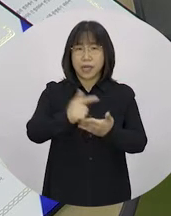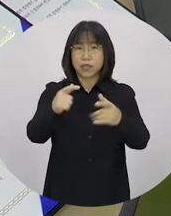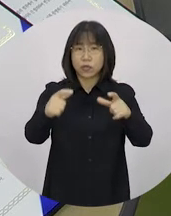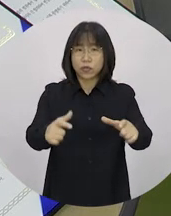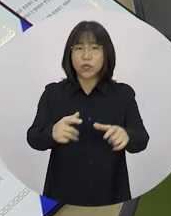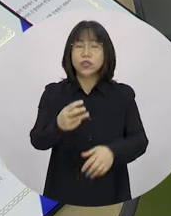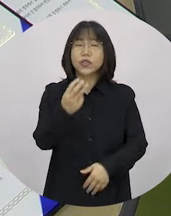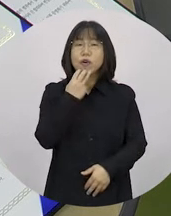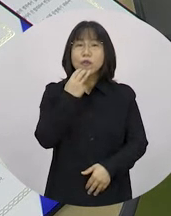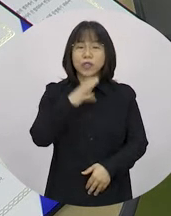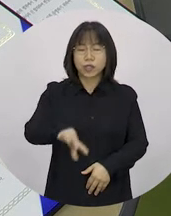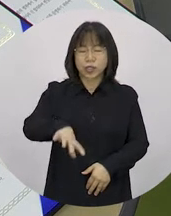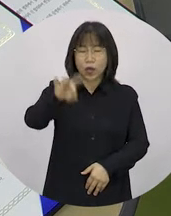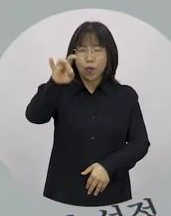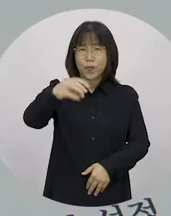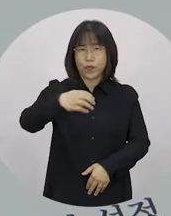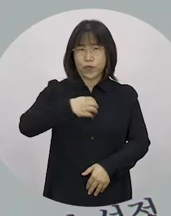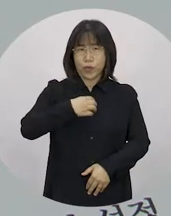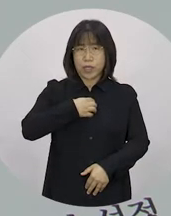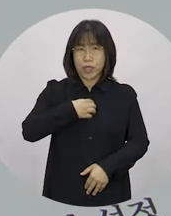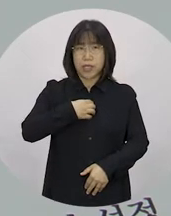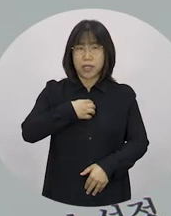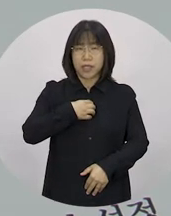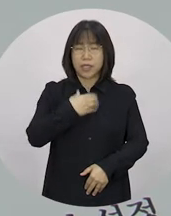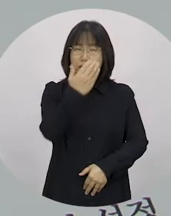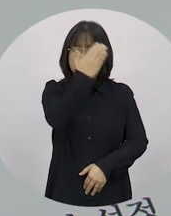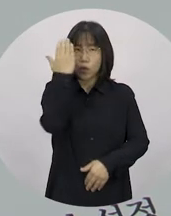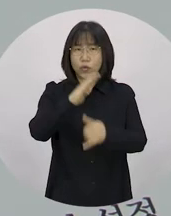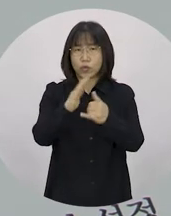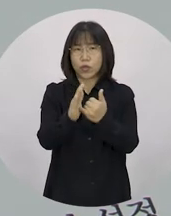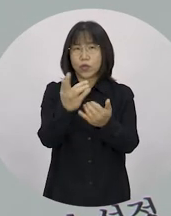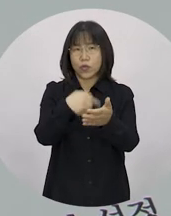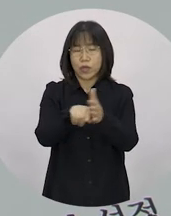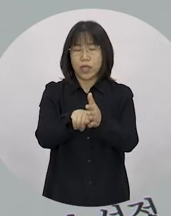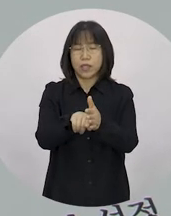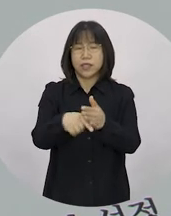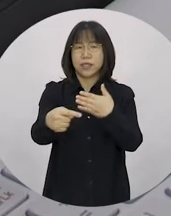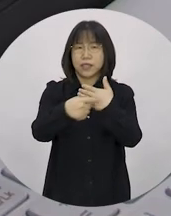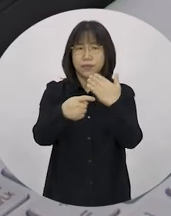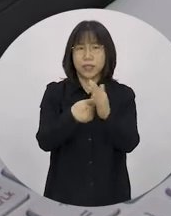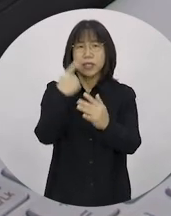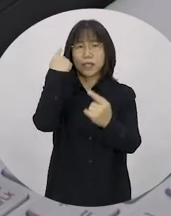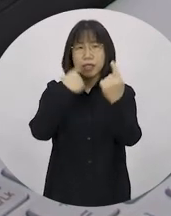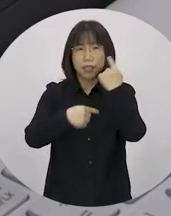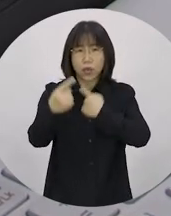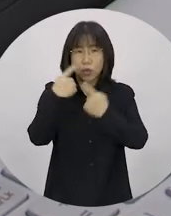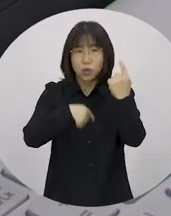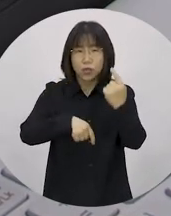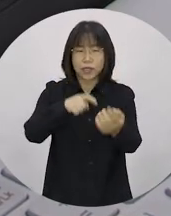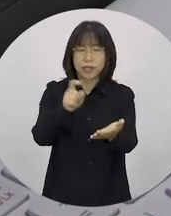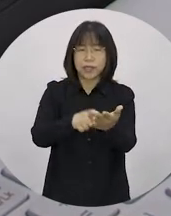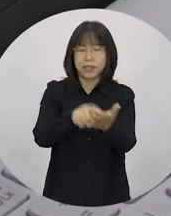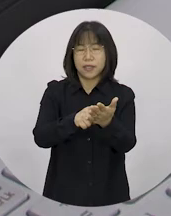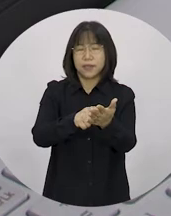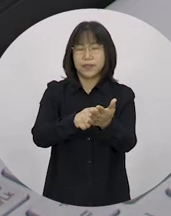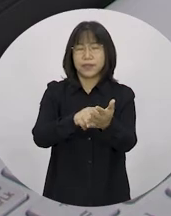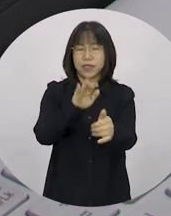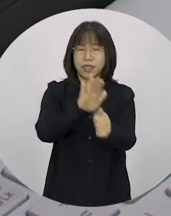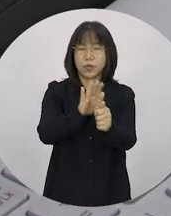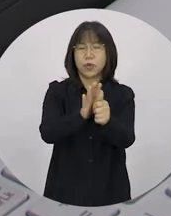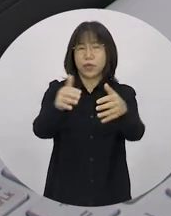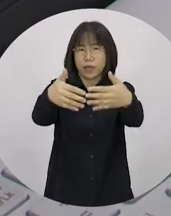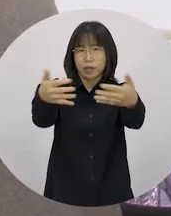한편 강서구는 서울시 최초로 위기청소년 심리적 외상 관련 조례를 제정하고 청소년 심리적 외상